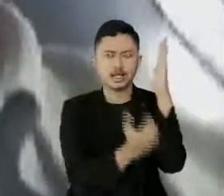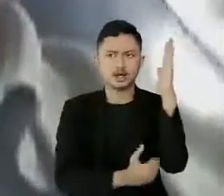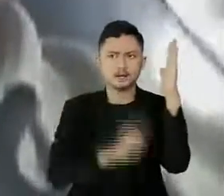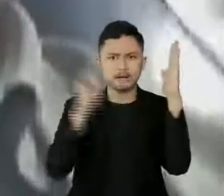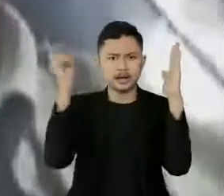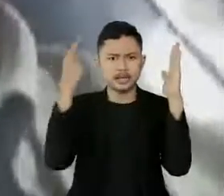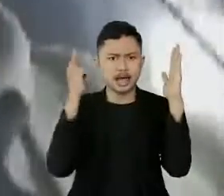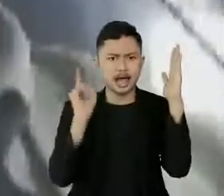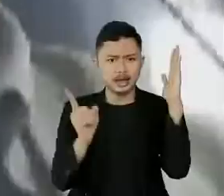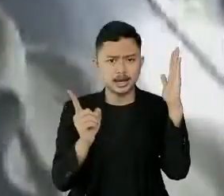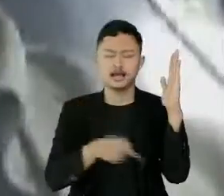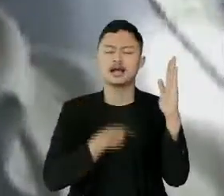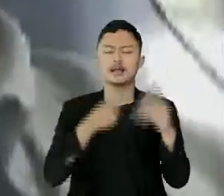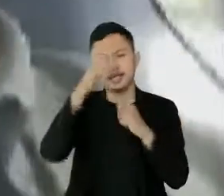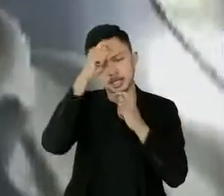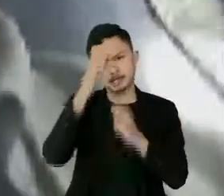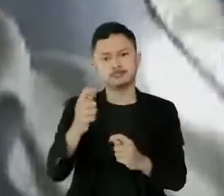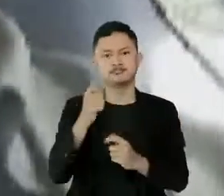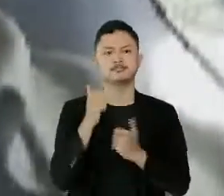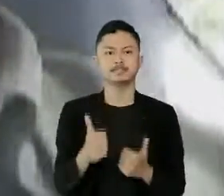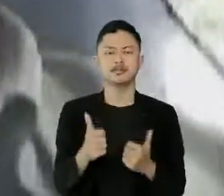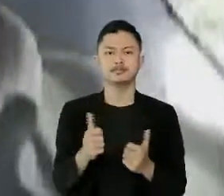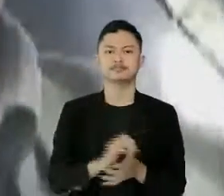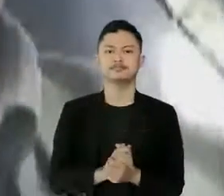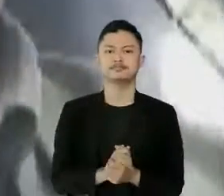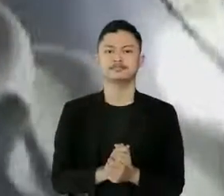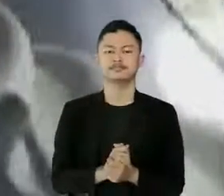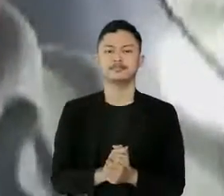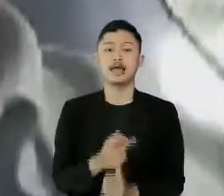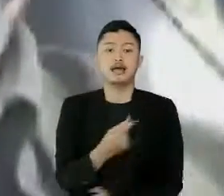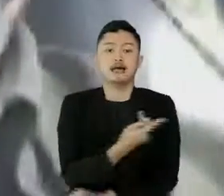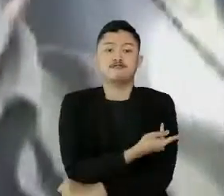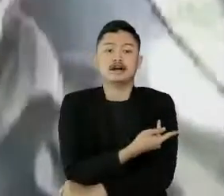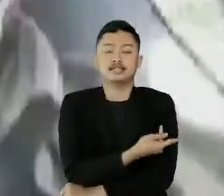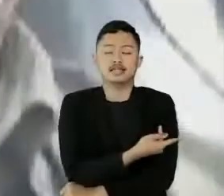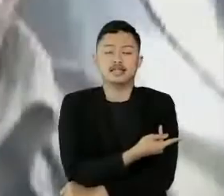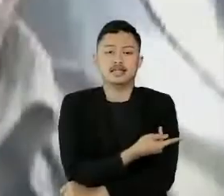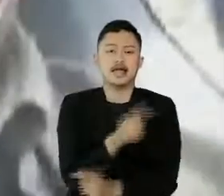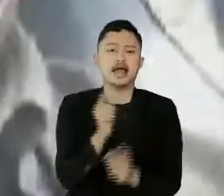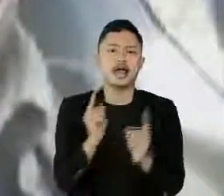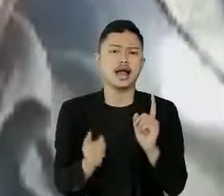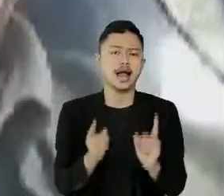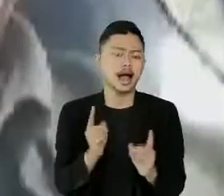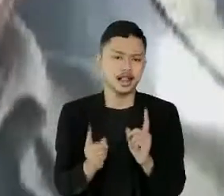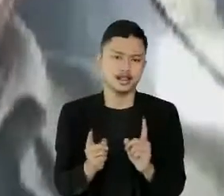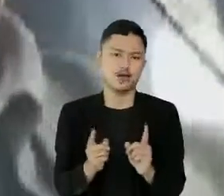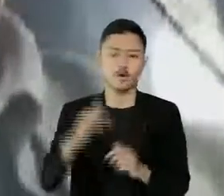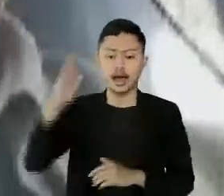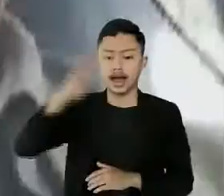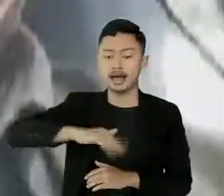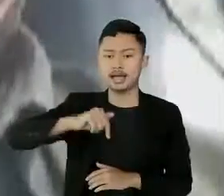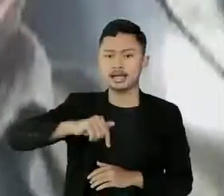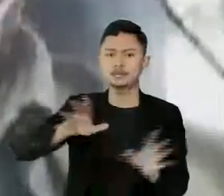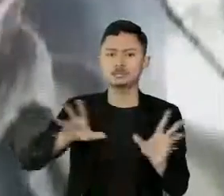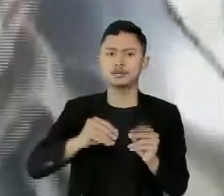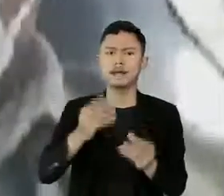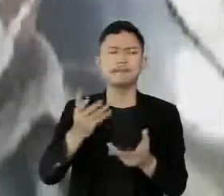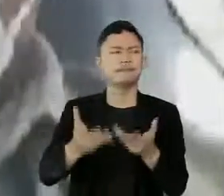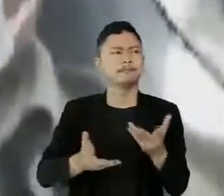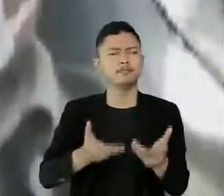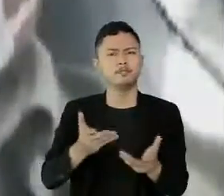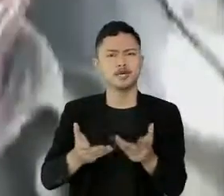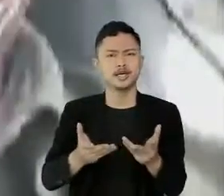aturan-aturan pemerintah yang sudah ditetapkan. Vaksinasi kalau memang itu memang hari ini jumlahnya